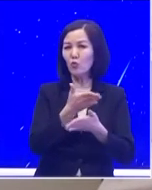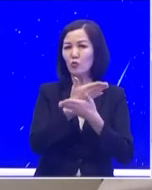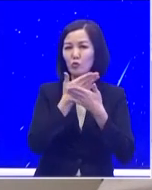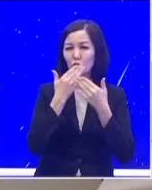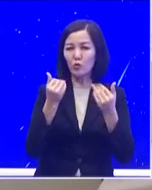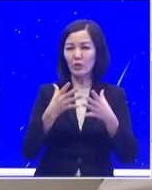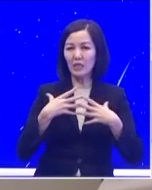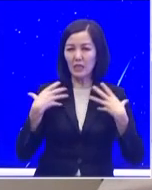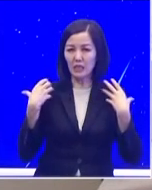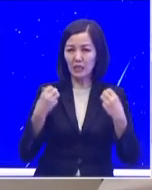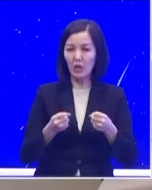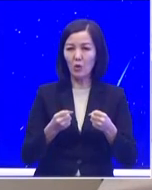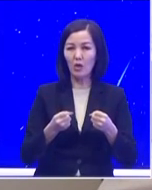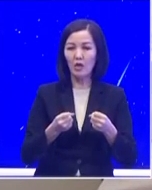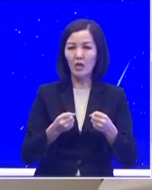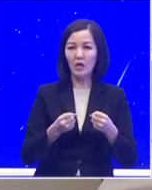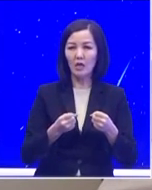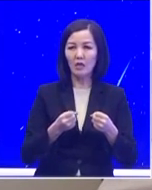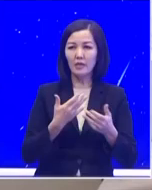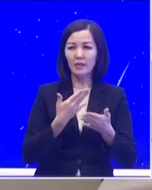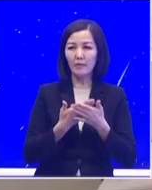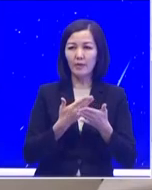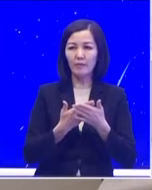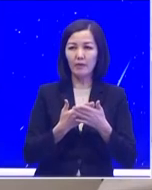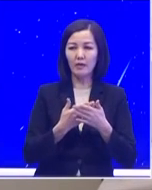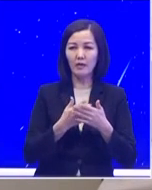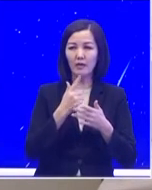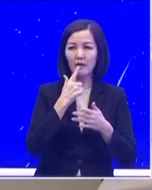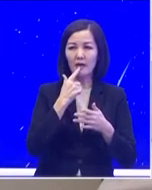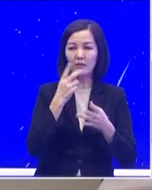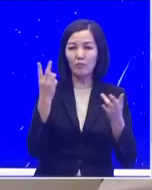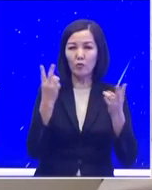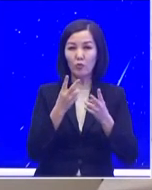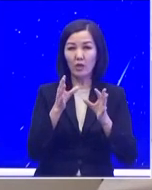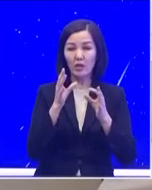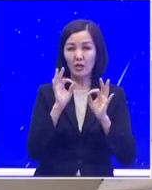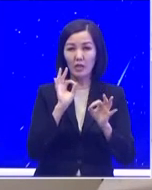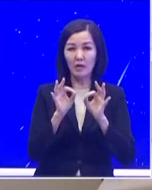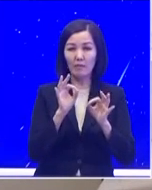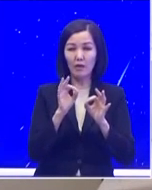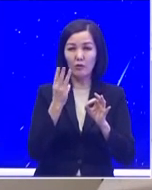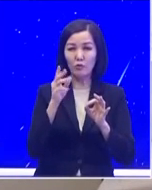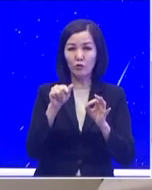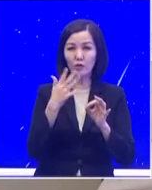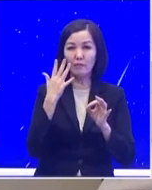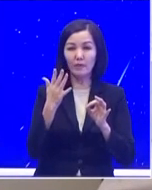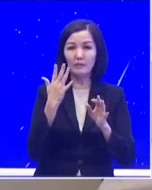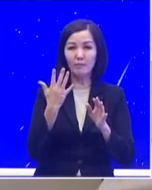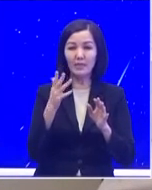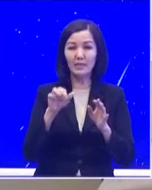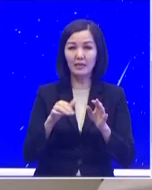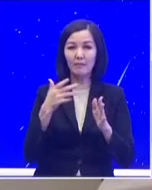қантын тәнертен тамақ ішпей алсақ, қанты болу керек нормада 3-5,